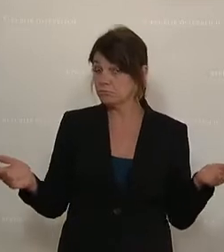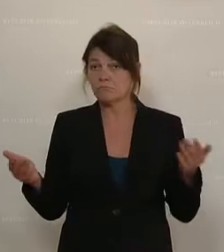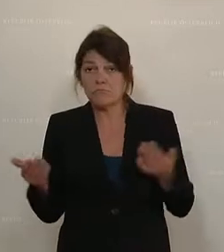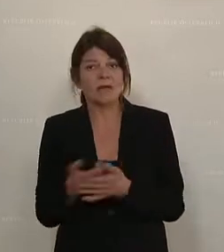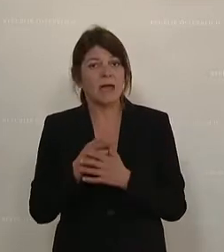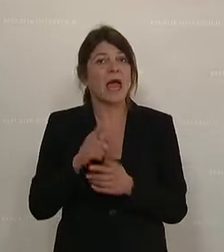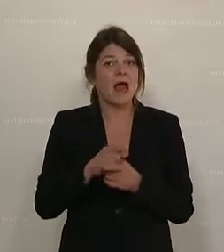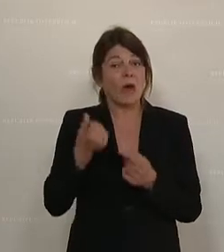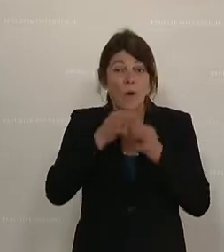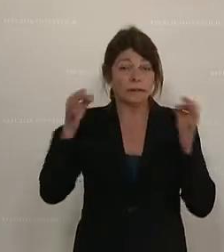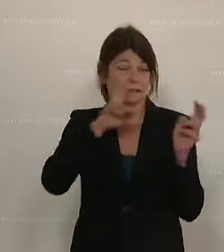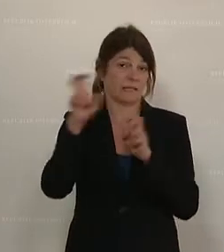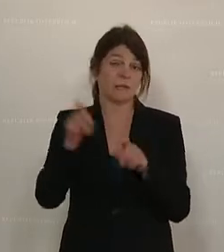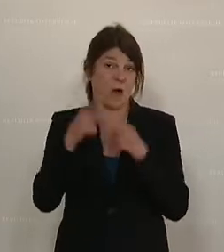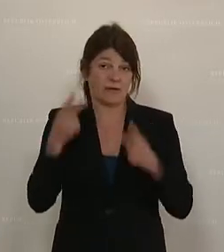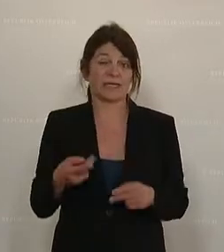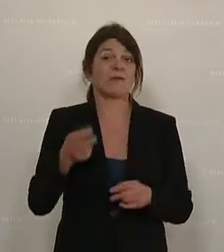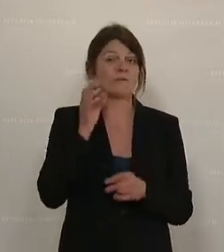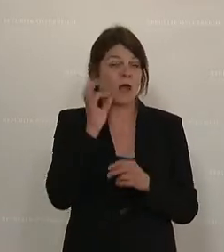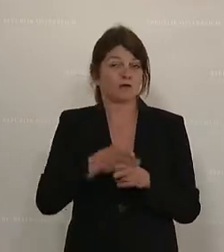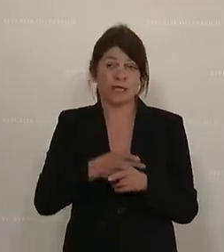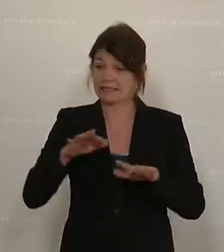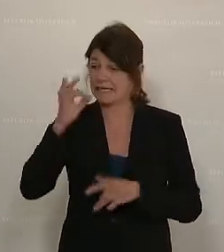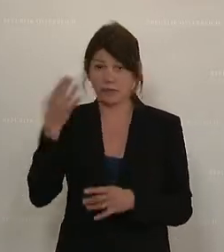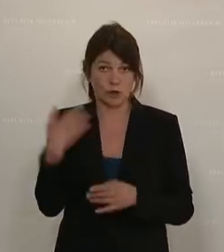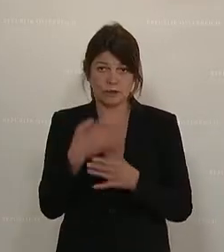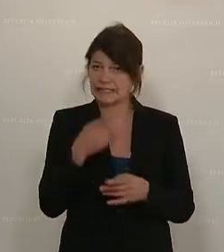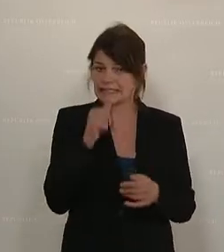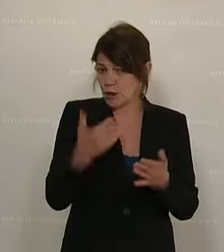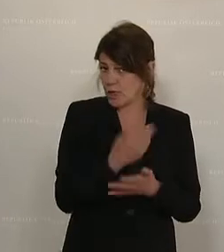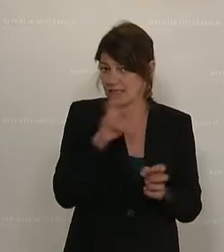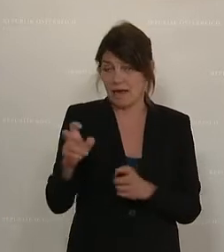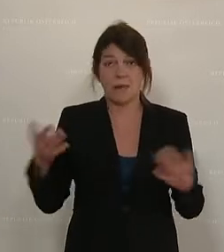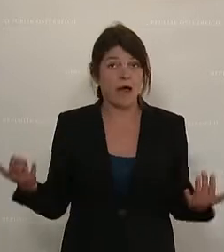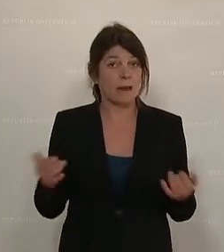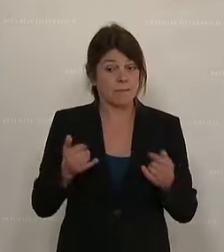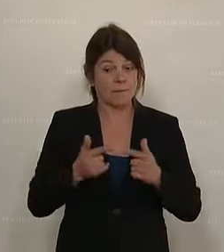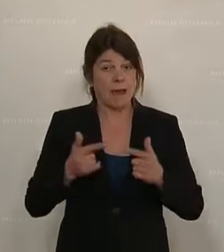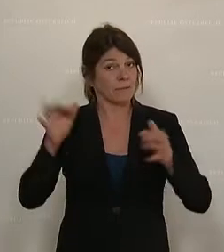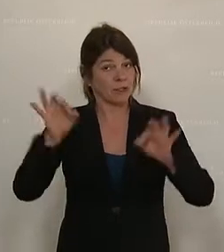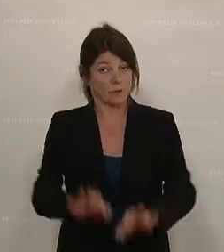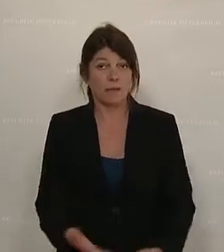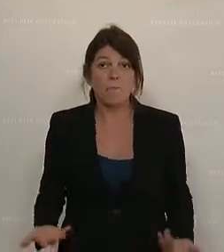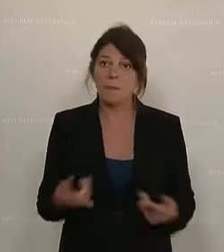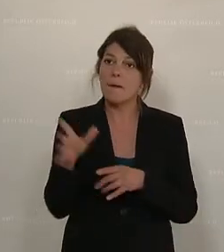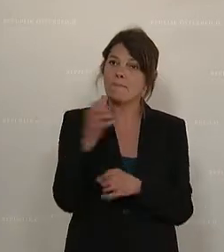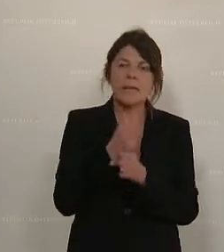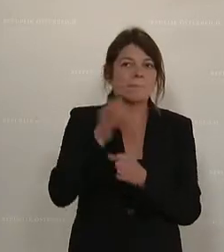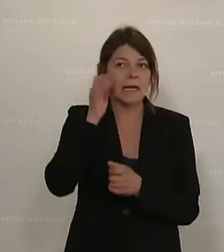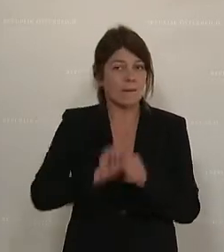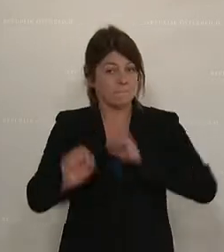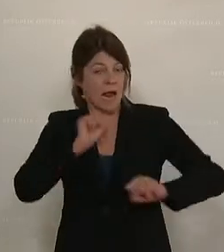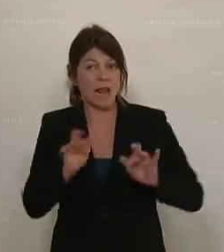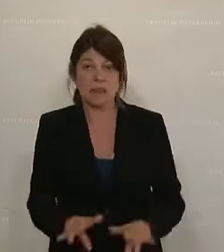ein großes Thema, die Frau Staatssekretärin hat es angesprochen. Es ist kein neues Thema, aber eines, das sich immer weiter zuspitzt. Das ist der Mitarbeiterinnenmangel. Und